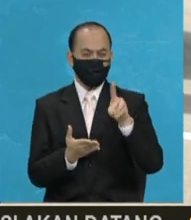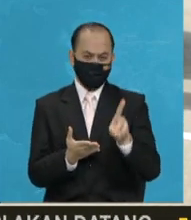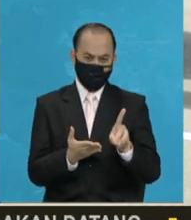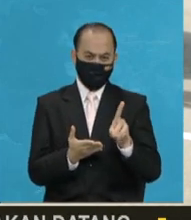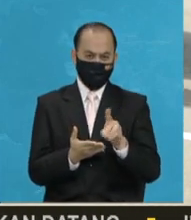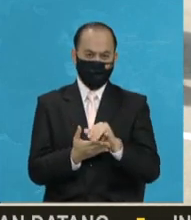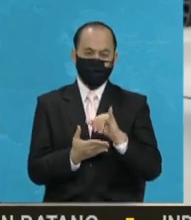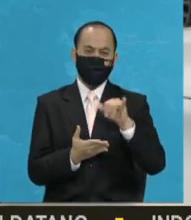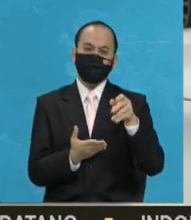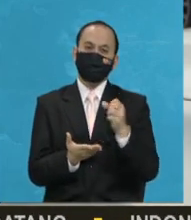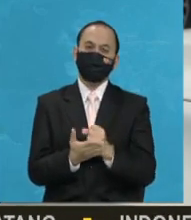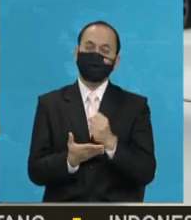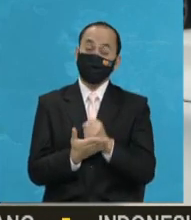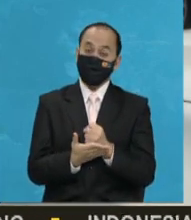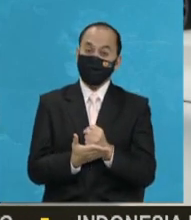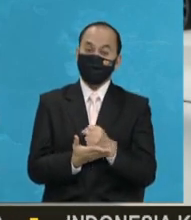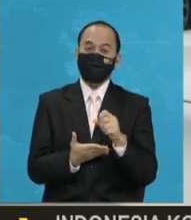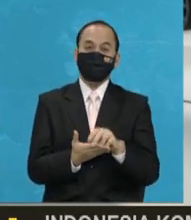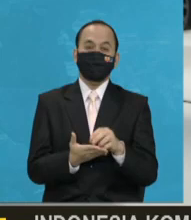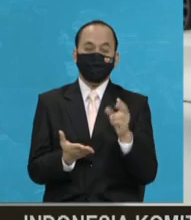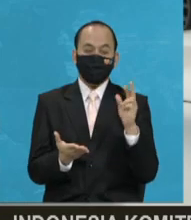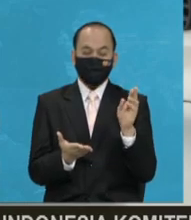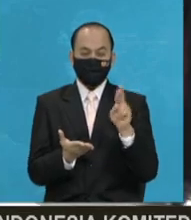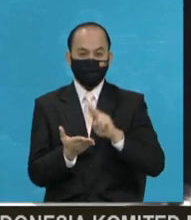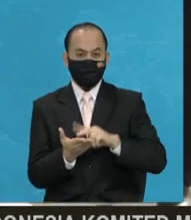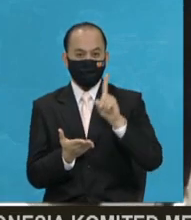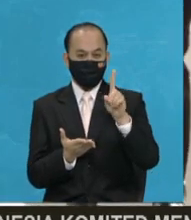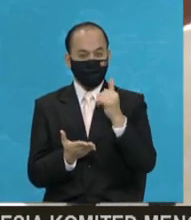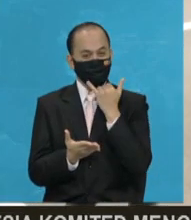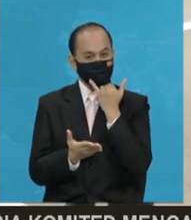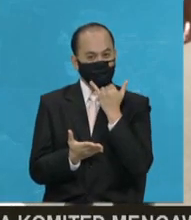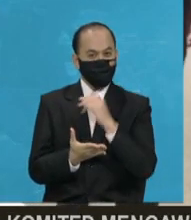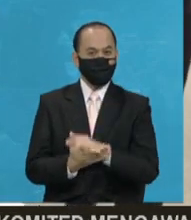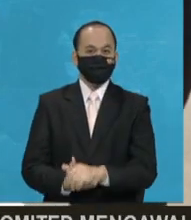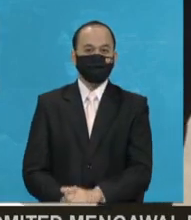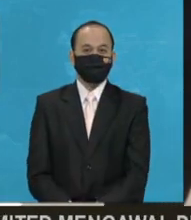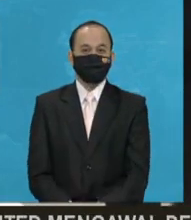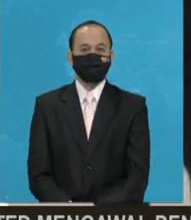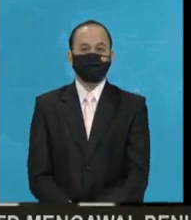mereka lo jabatan custom dan eksistensi Raja mencatat satu kesalahan